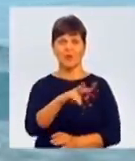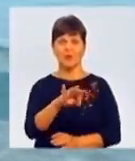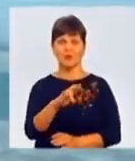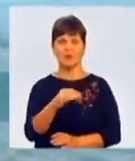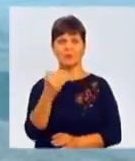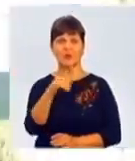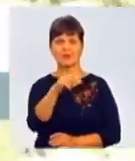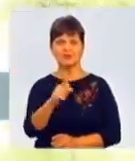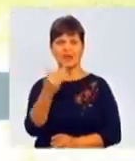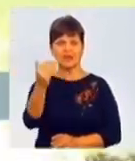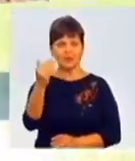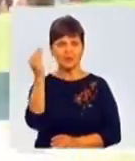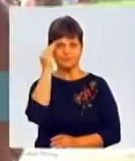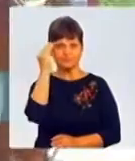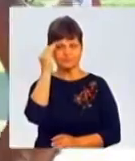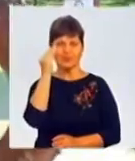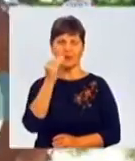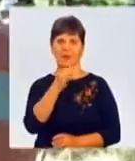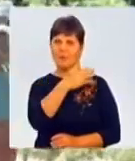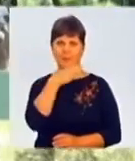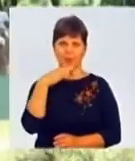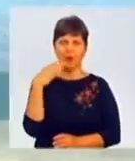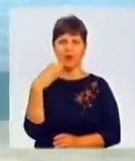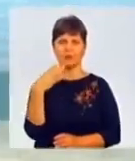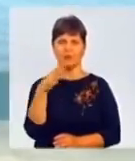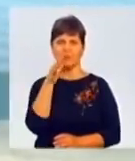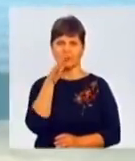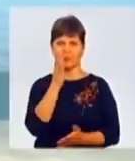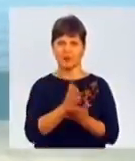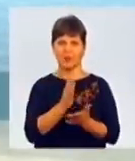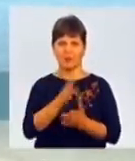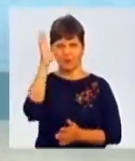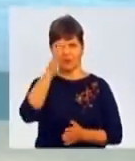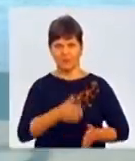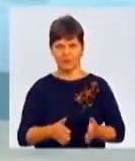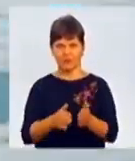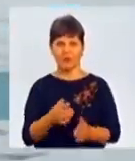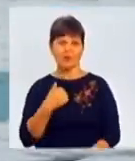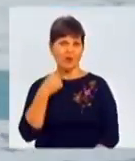зле після довготривалого перебування у воді. Не можна було так, ну, ти